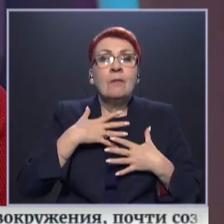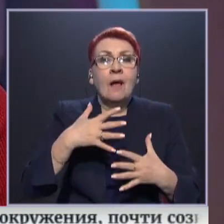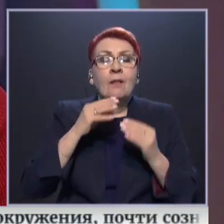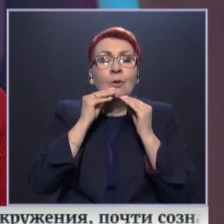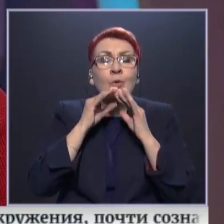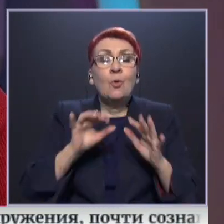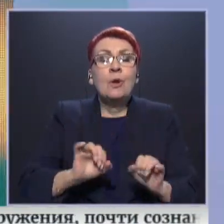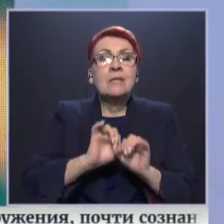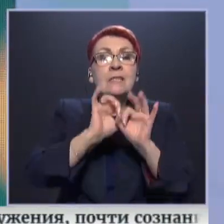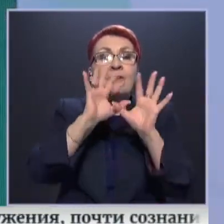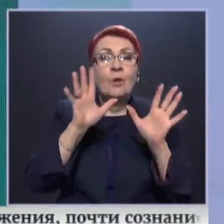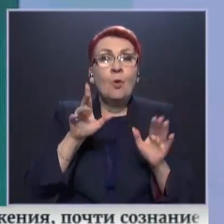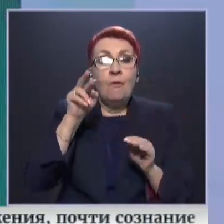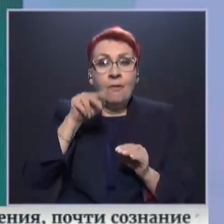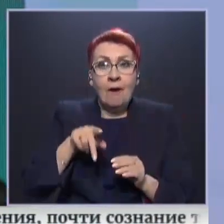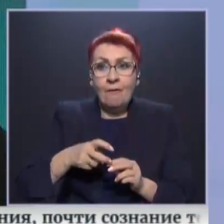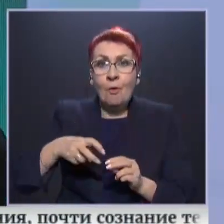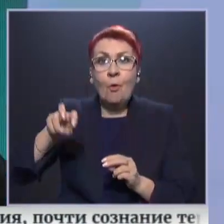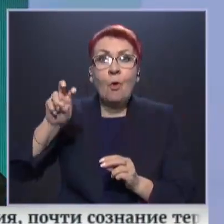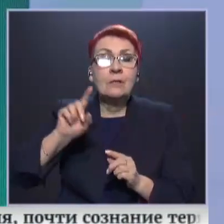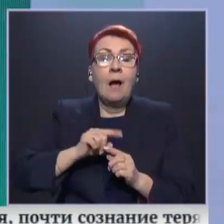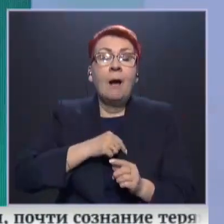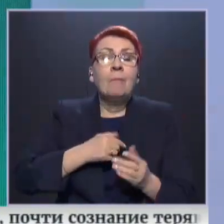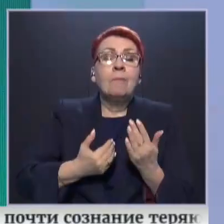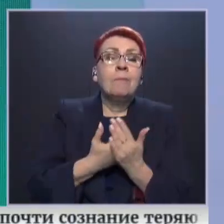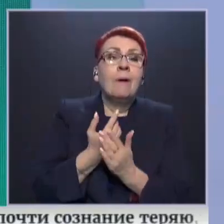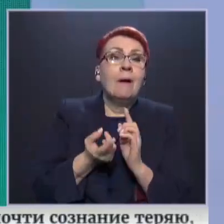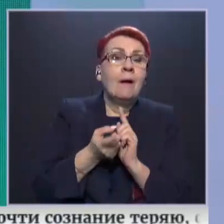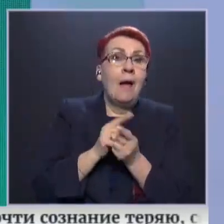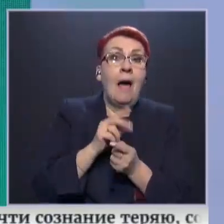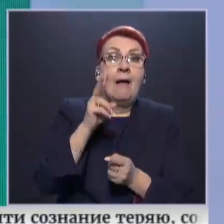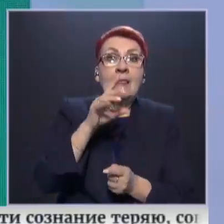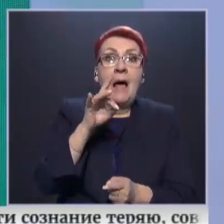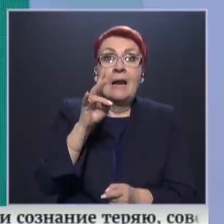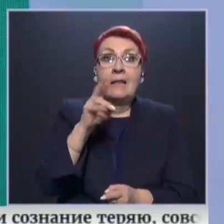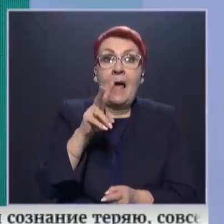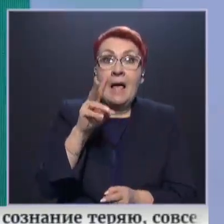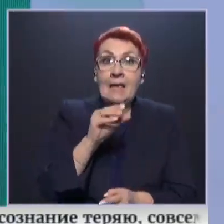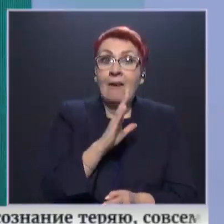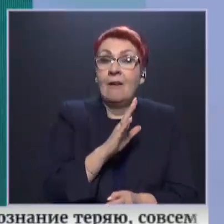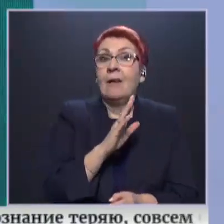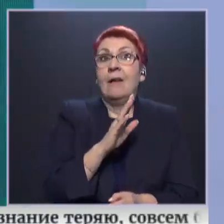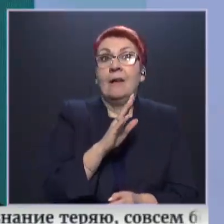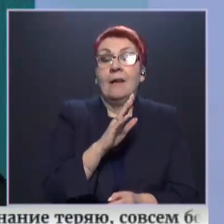вы выходите оттуда обновленным. Угу. А в Ларнаке на Кипре,